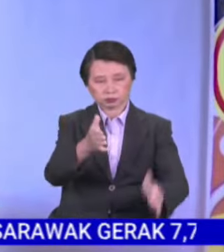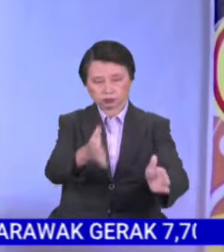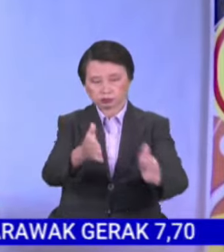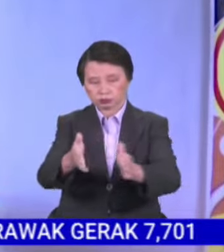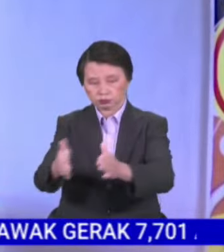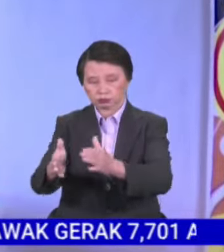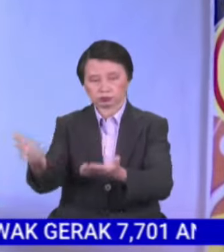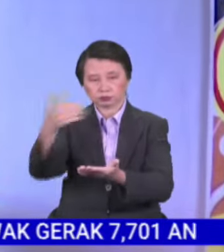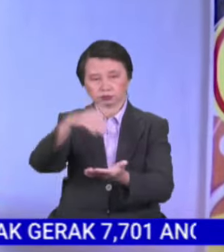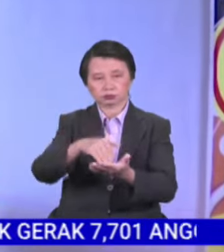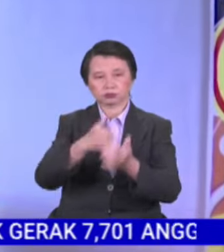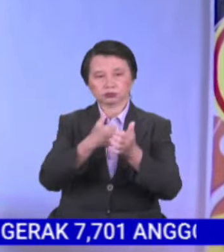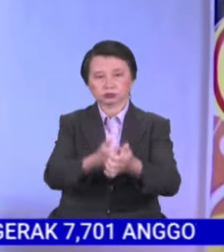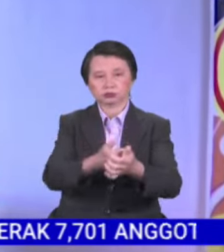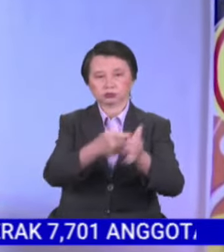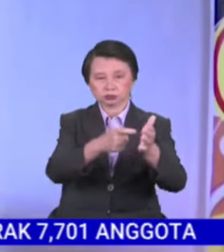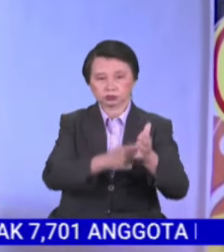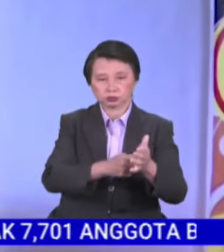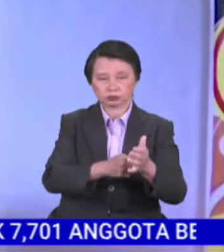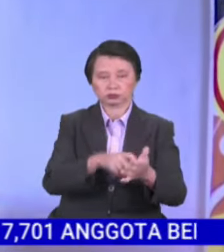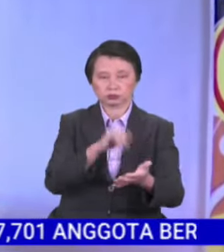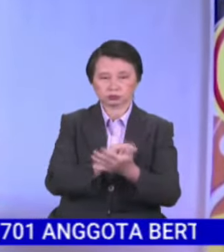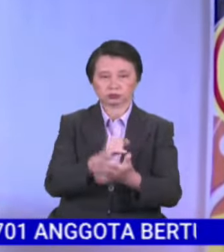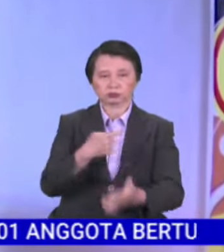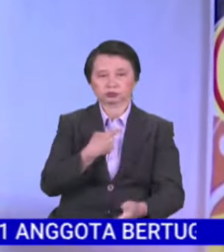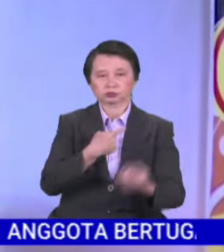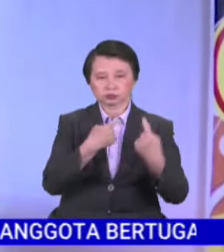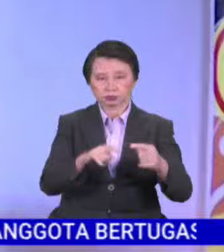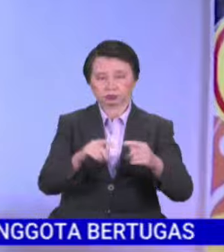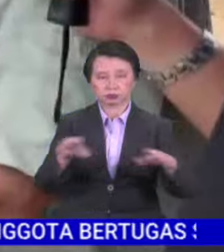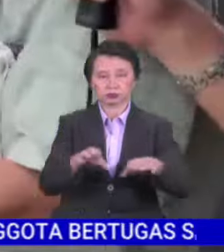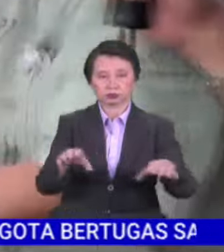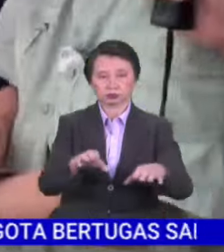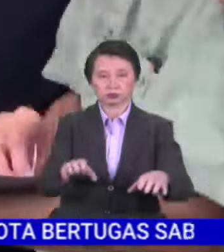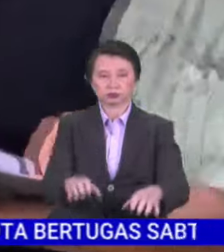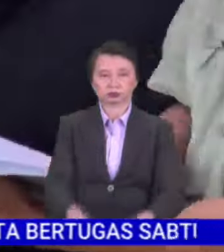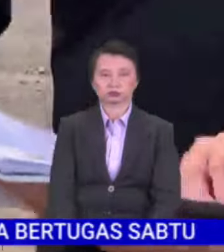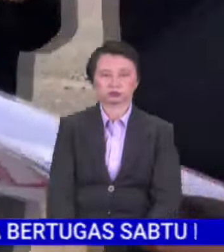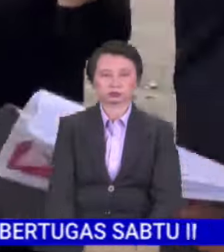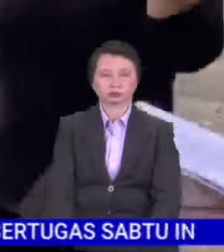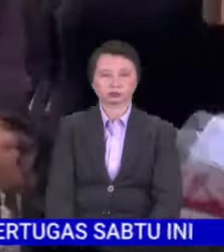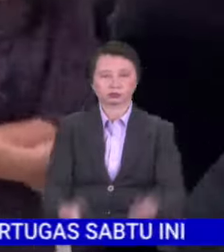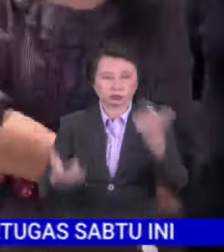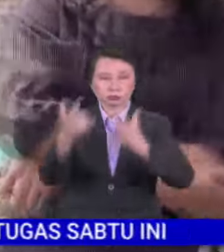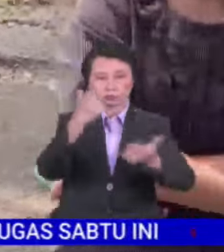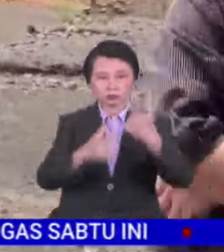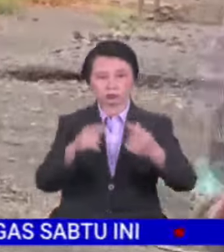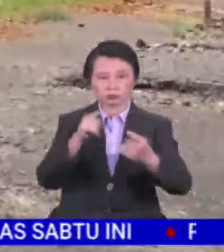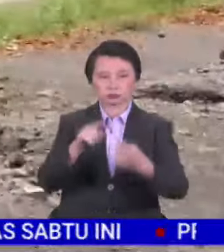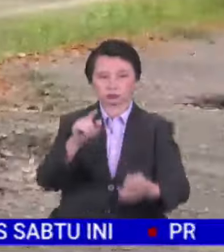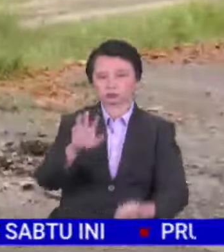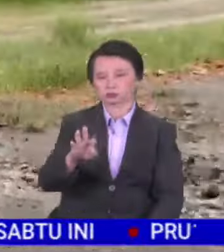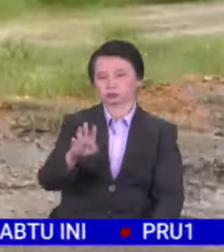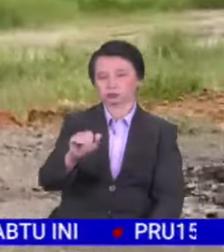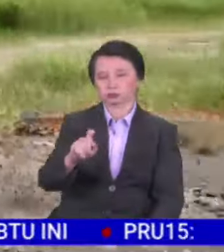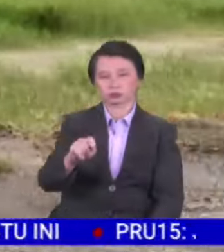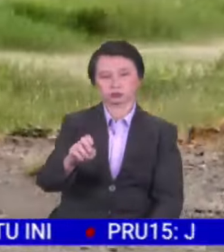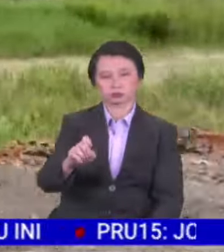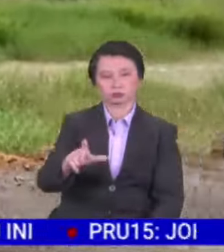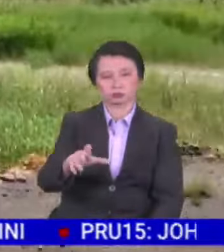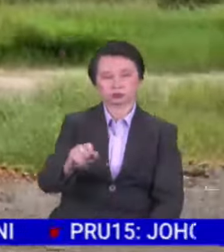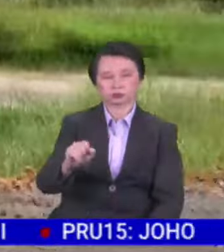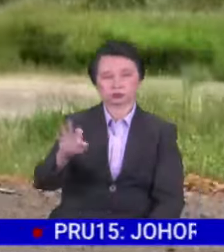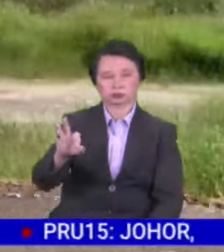balik mengikut keperluan. Itu yang kita sedang usahakan. Dalam siri lautan beliau ke Bintulu FM juga, beliau berkesempatan